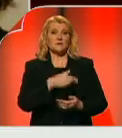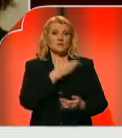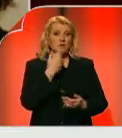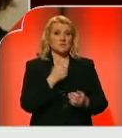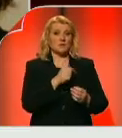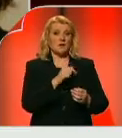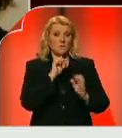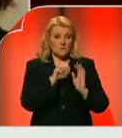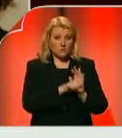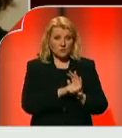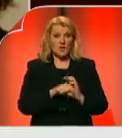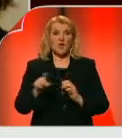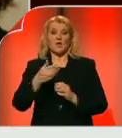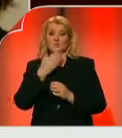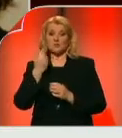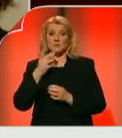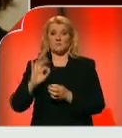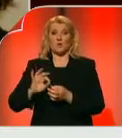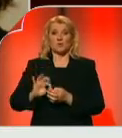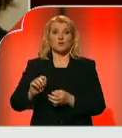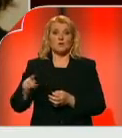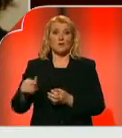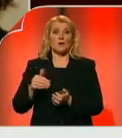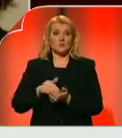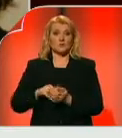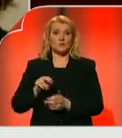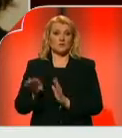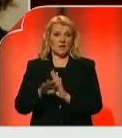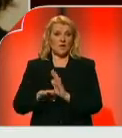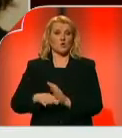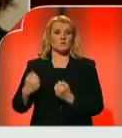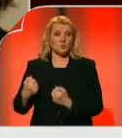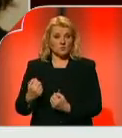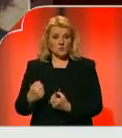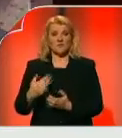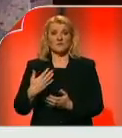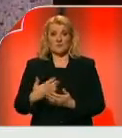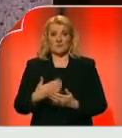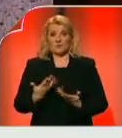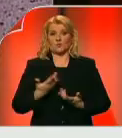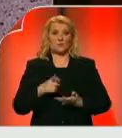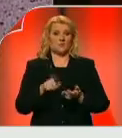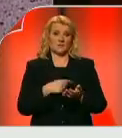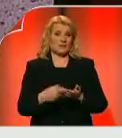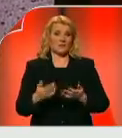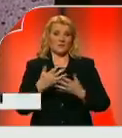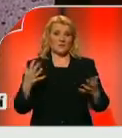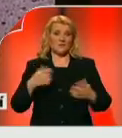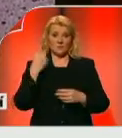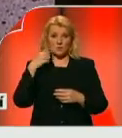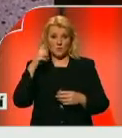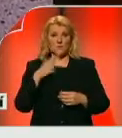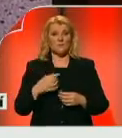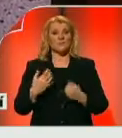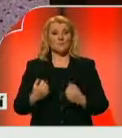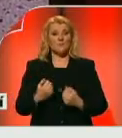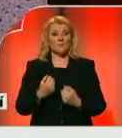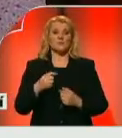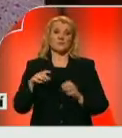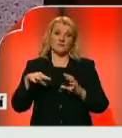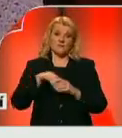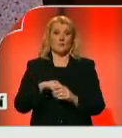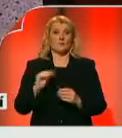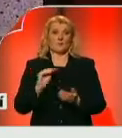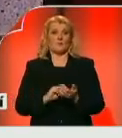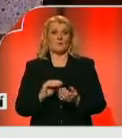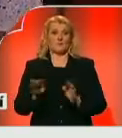u České spořitelny to zákonné zmocnění potřeba je, no tak samozřejmě není přece žádný velký problém to zmocnění do